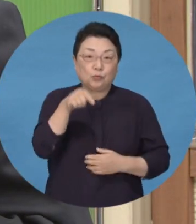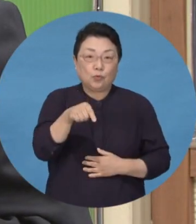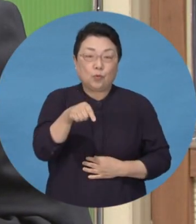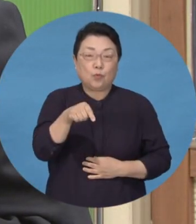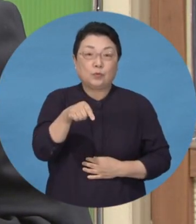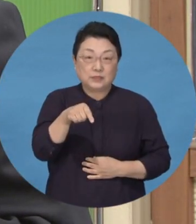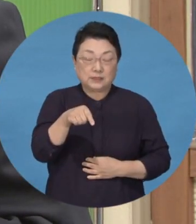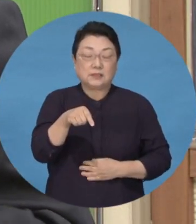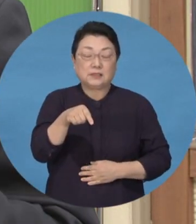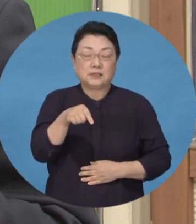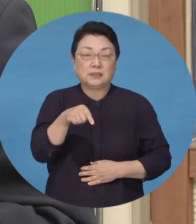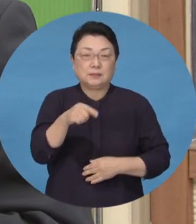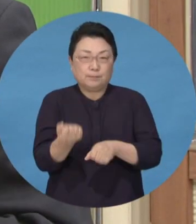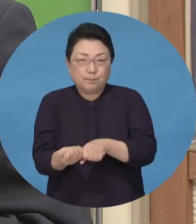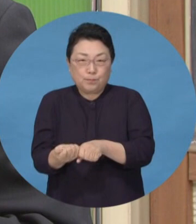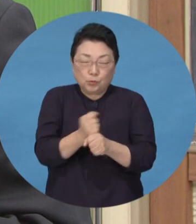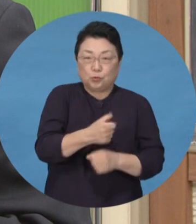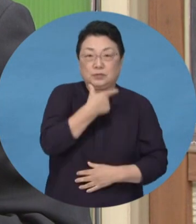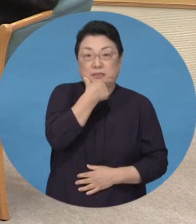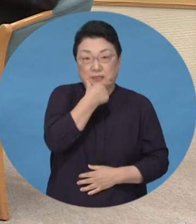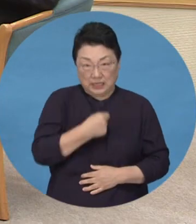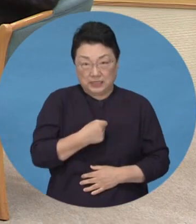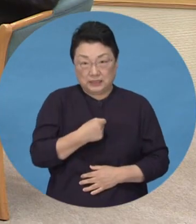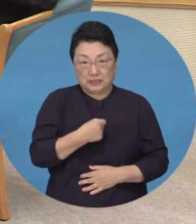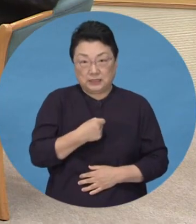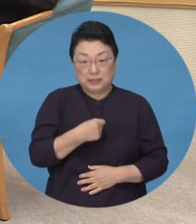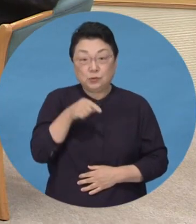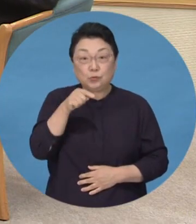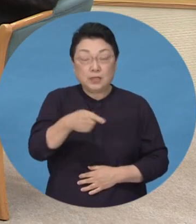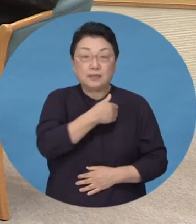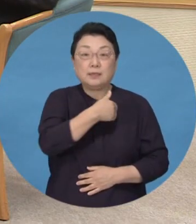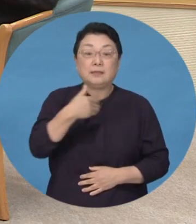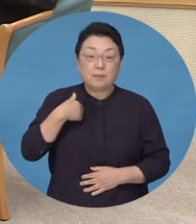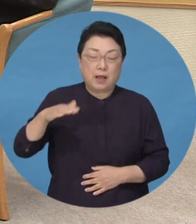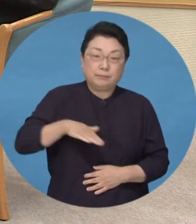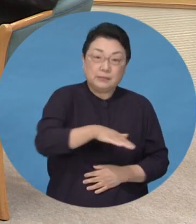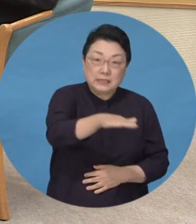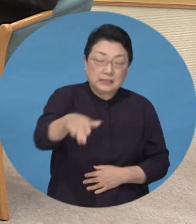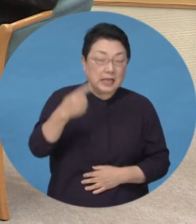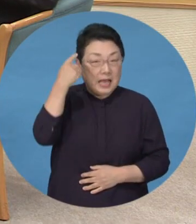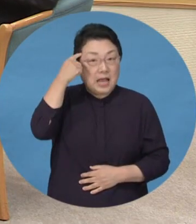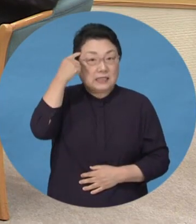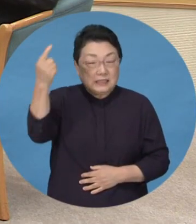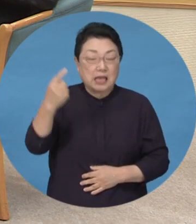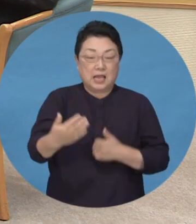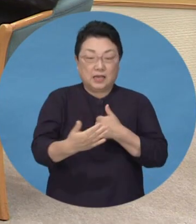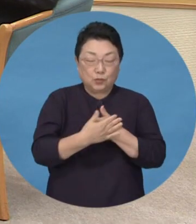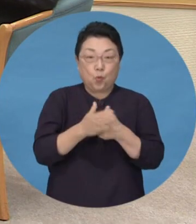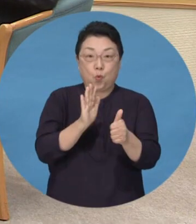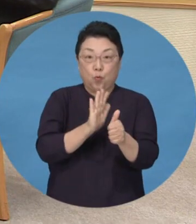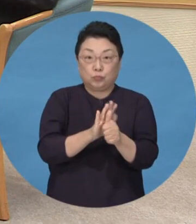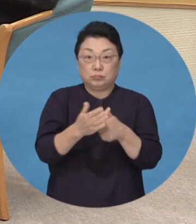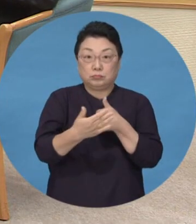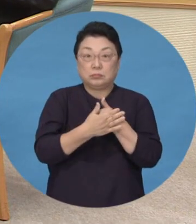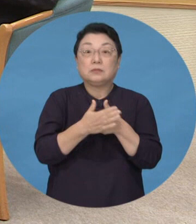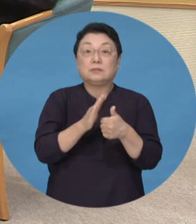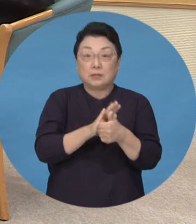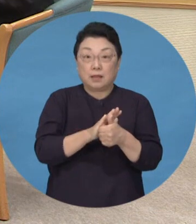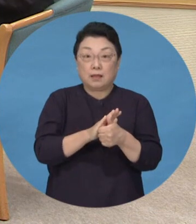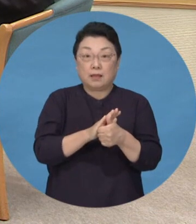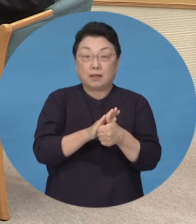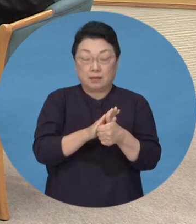のあり方に戻していきたい戻すことで大勢の皆さん後えっと協力をいただいて